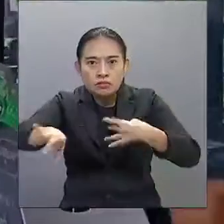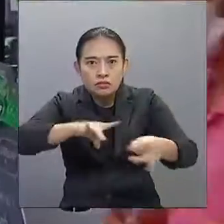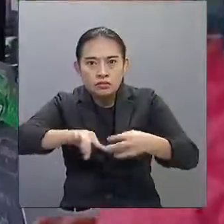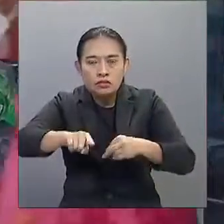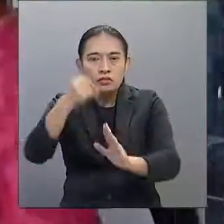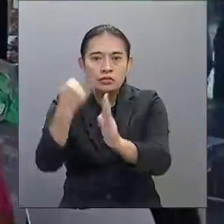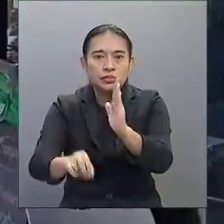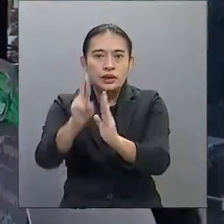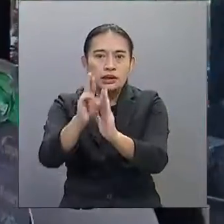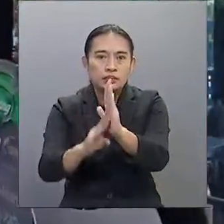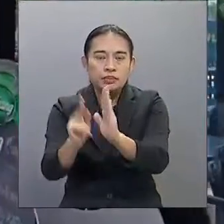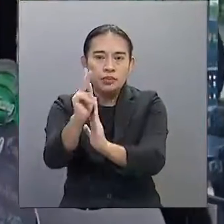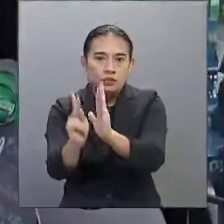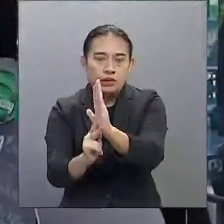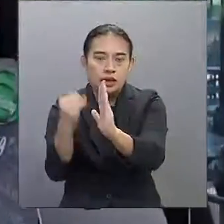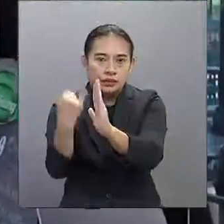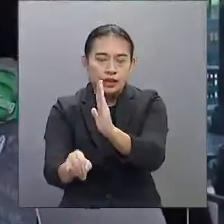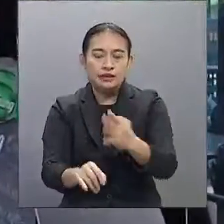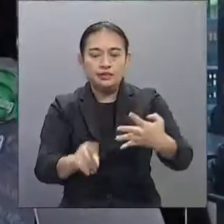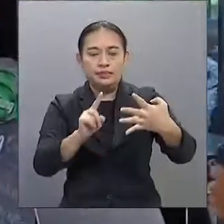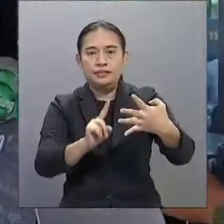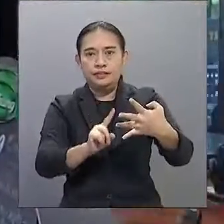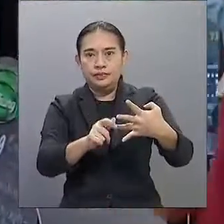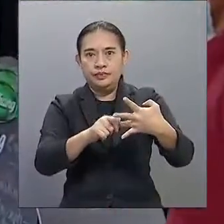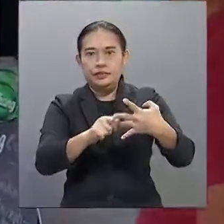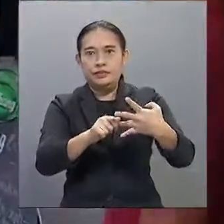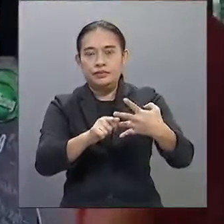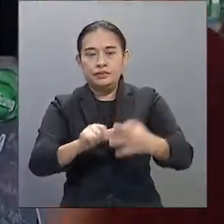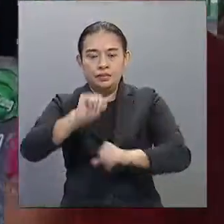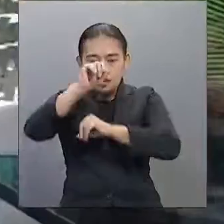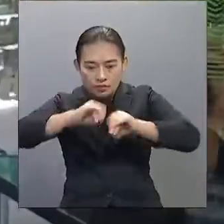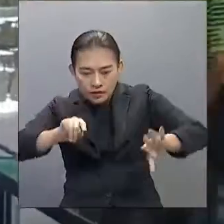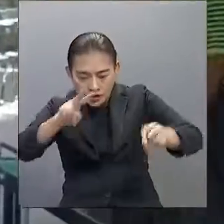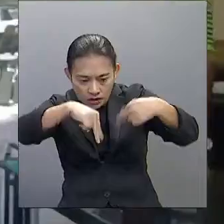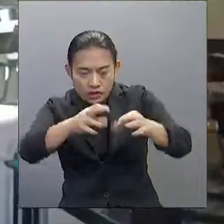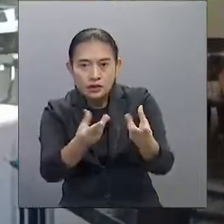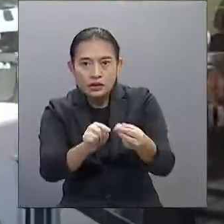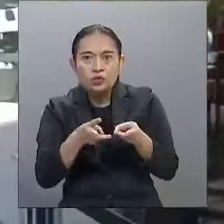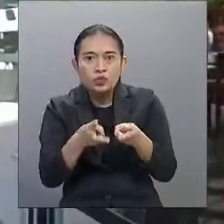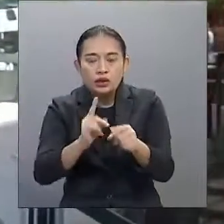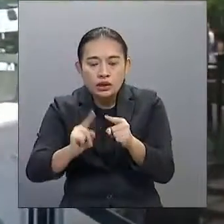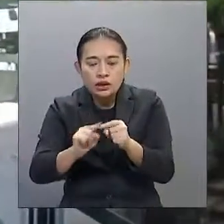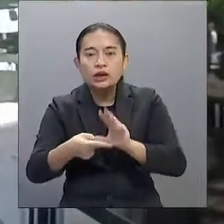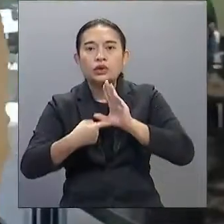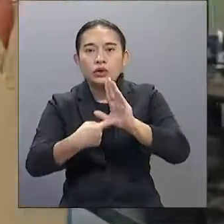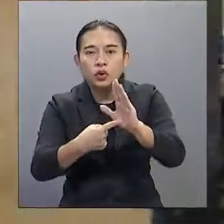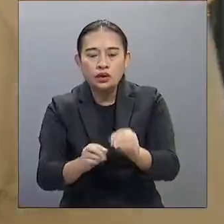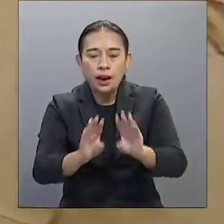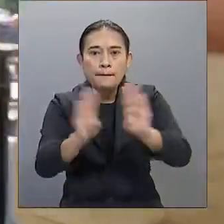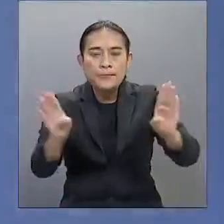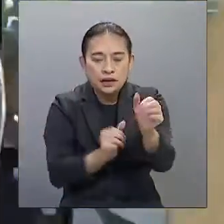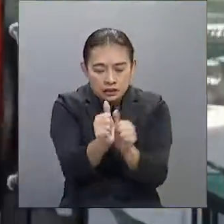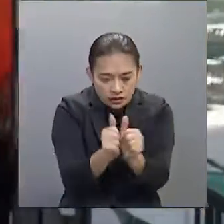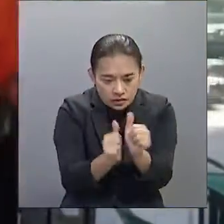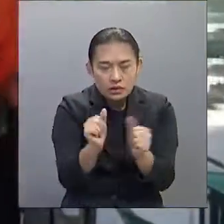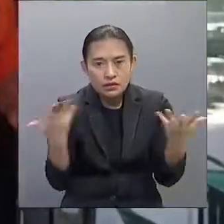ือผิดระเวีบขั้นตอนของกฎหมาย3. เรื่องการประกาศจัหาที่ดินก็ไม่ได้บอกวิธีการจัหา เช่น การเปิดประมูก็